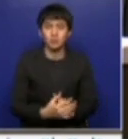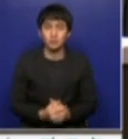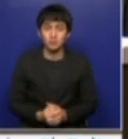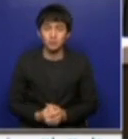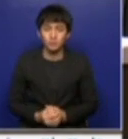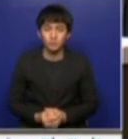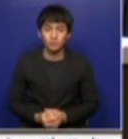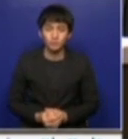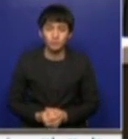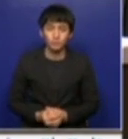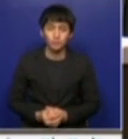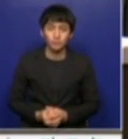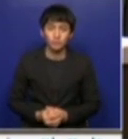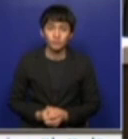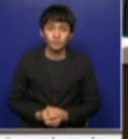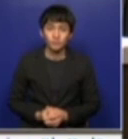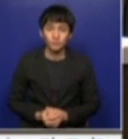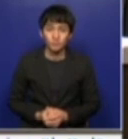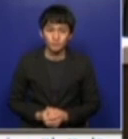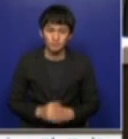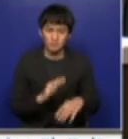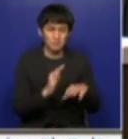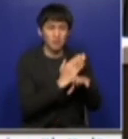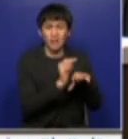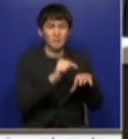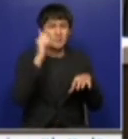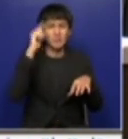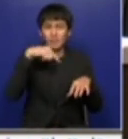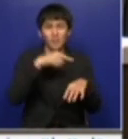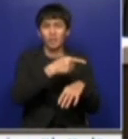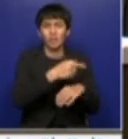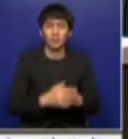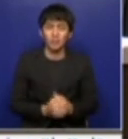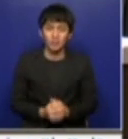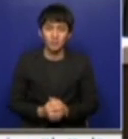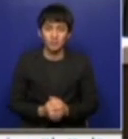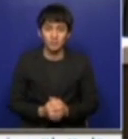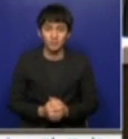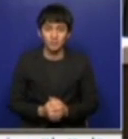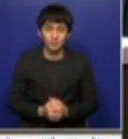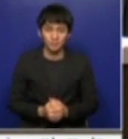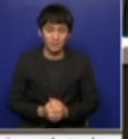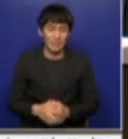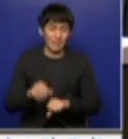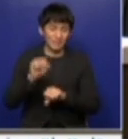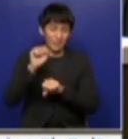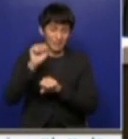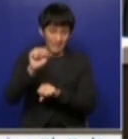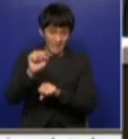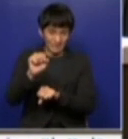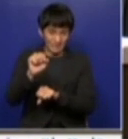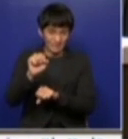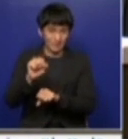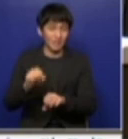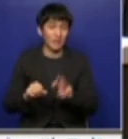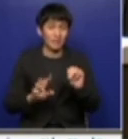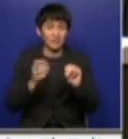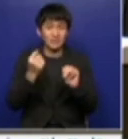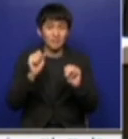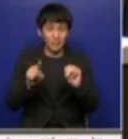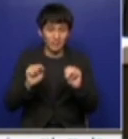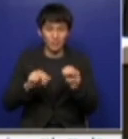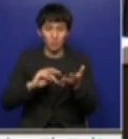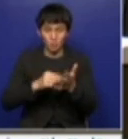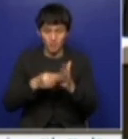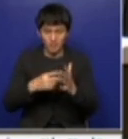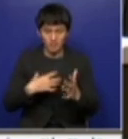มีปัญหาถ้าท่านบริหารเป็นนี้ครับประกาศเพื่ออะไรครับประกาศตามข้อ 11เพื่อต้องการออกข้อกำหนดที่จะไป